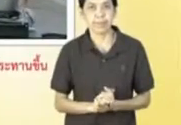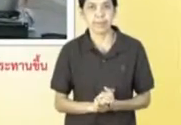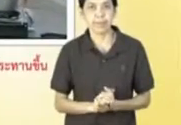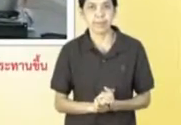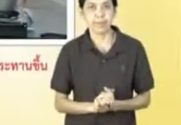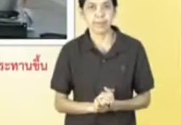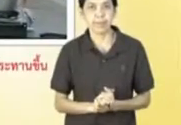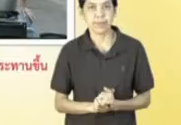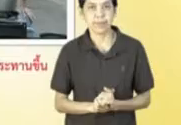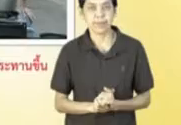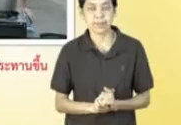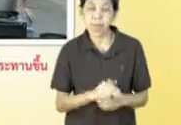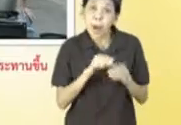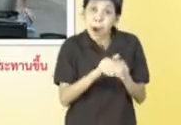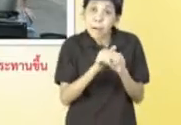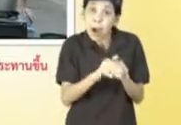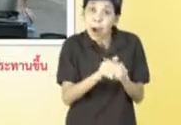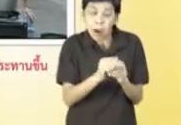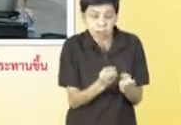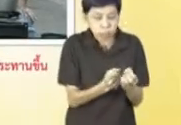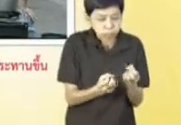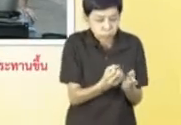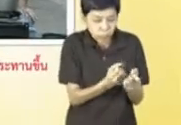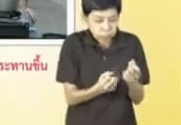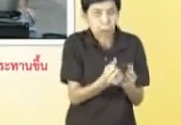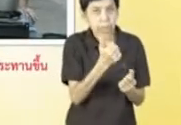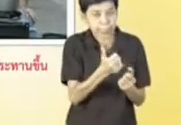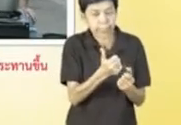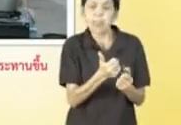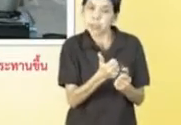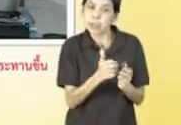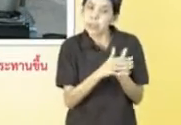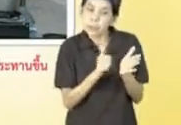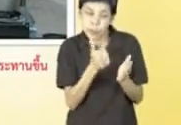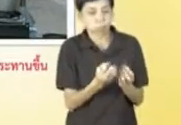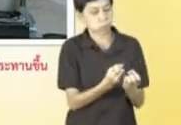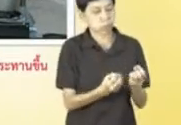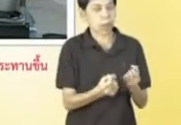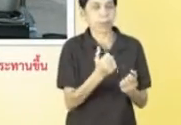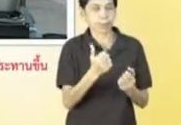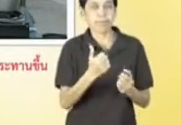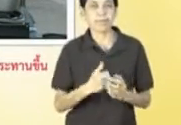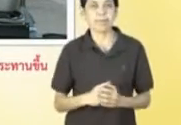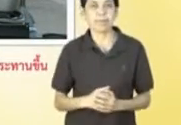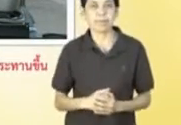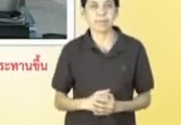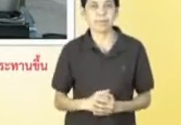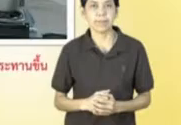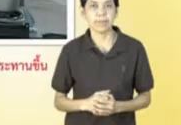คือให้กะทิแตกมันนี่ก็เพื่อที่จะให้สีสันน่ารับประทานนะฮ ะ ขึ้นเท่านั้นเอง